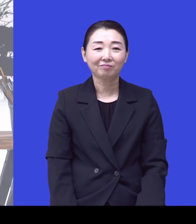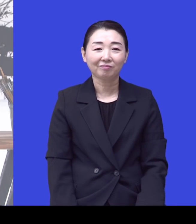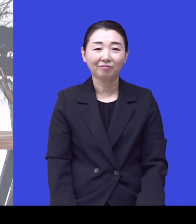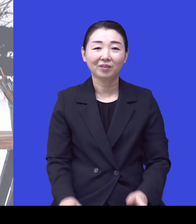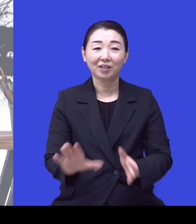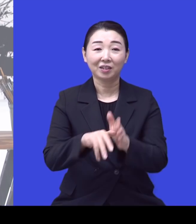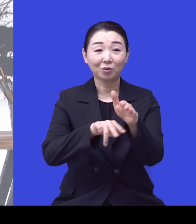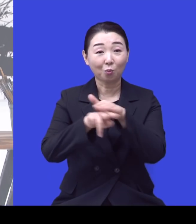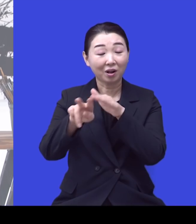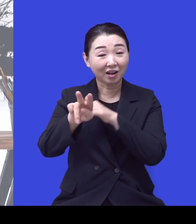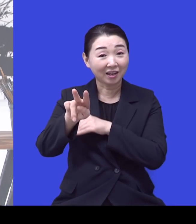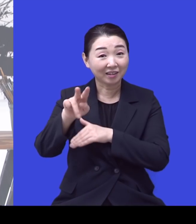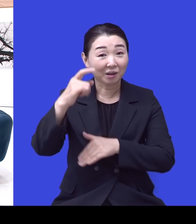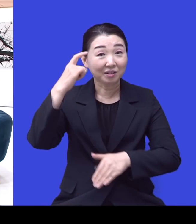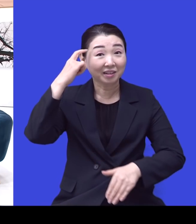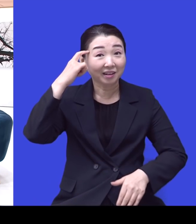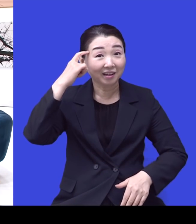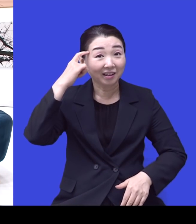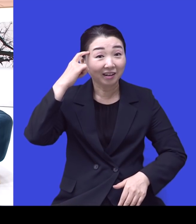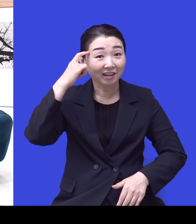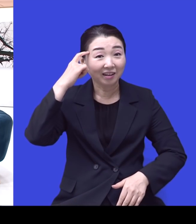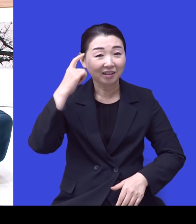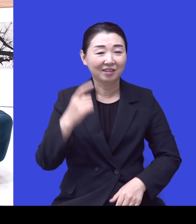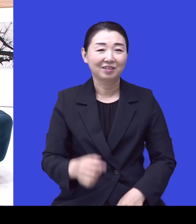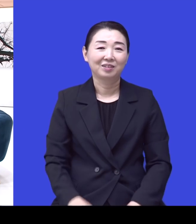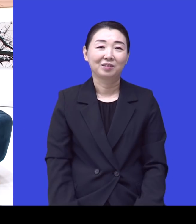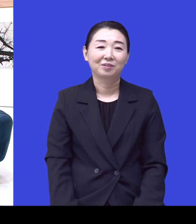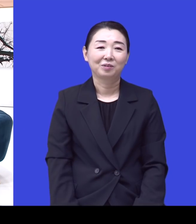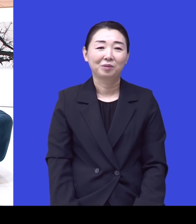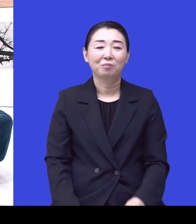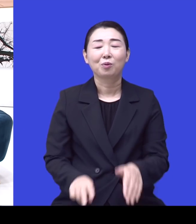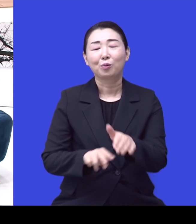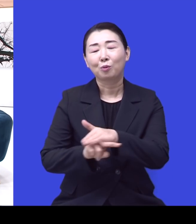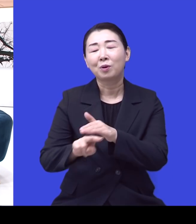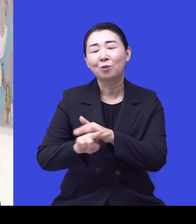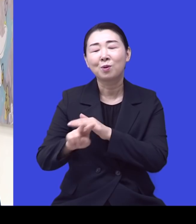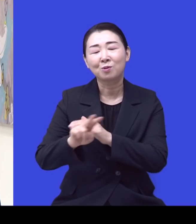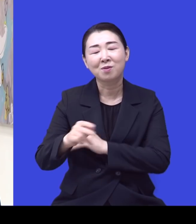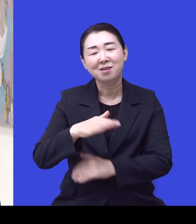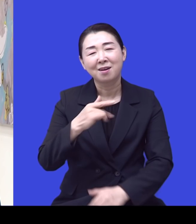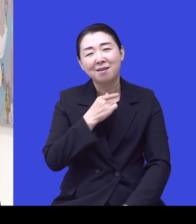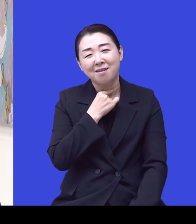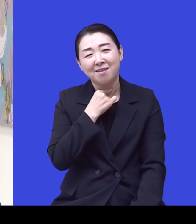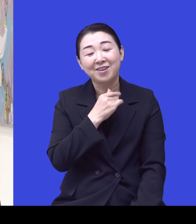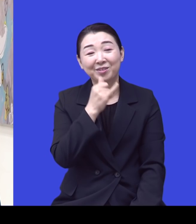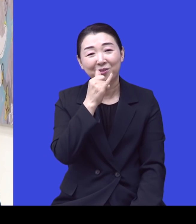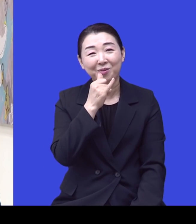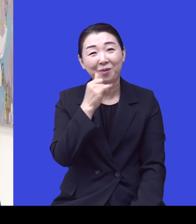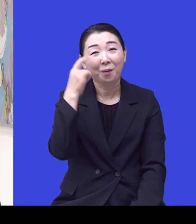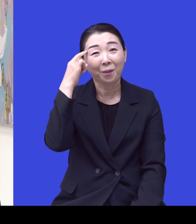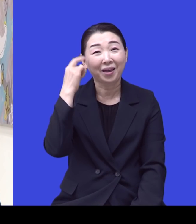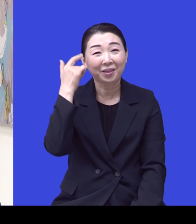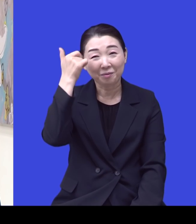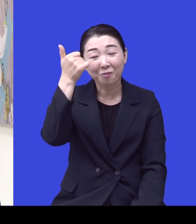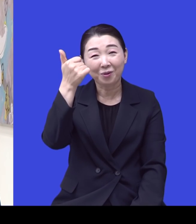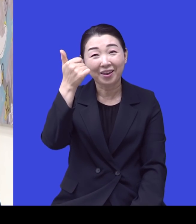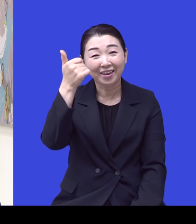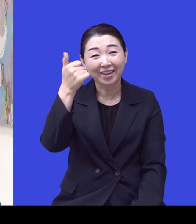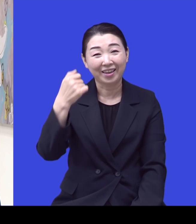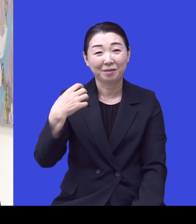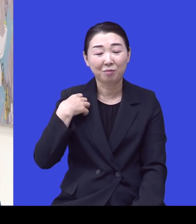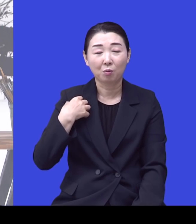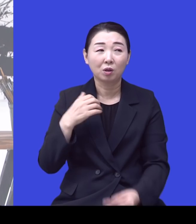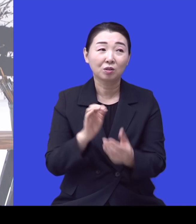도망을 가야겠다라고 생각하시진 않으셨나요? 뭐 몇 번 가졌었죠. 그렇겠죠. 근데 이게 목회자니까 네. 이게 뭐 친구한테도 얘기를